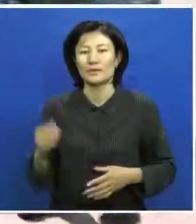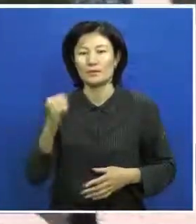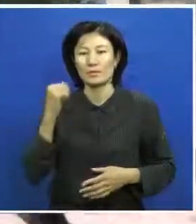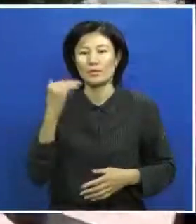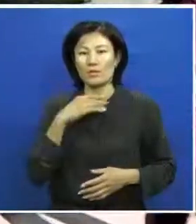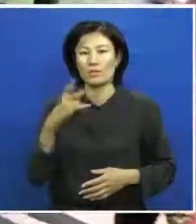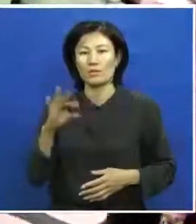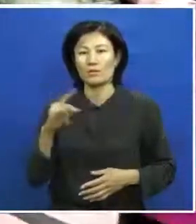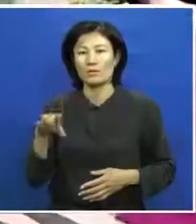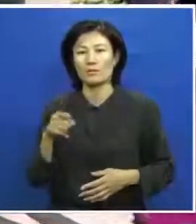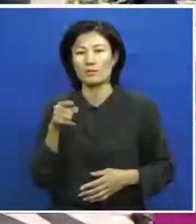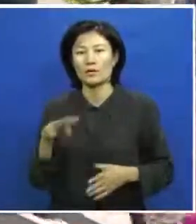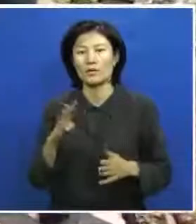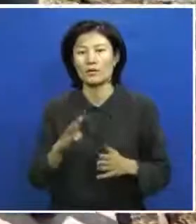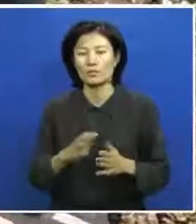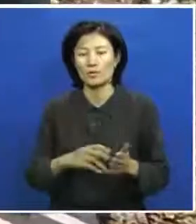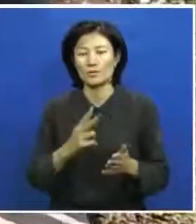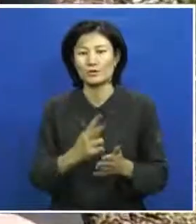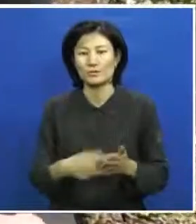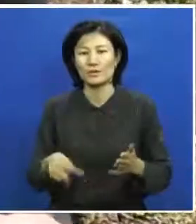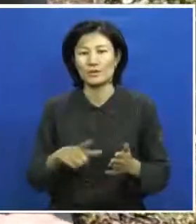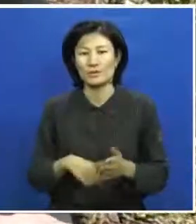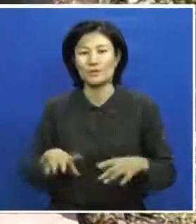Нина Лычагина 1927 жылы туған,